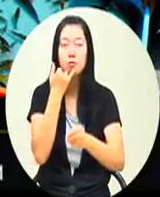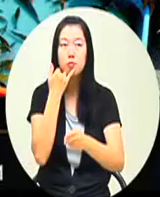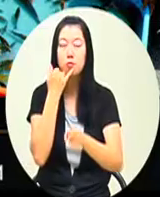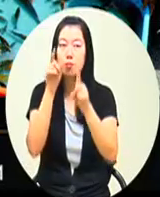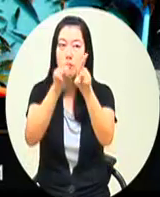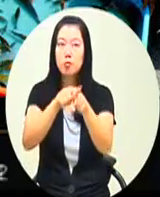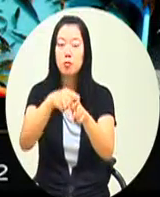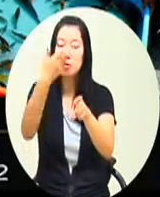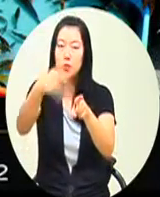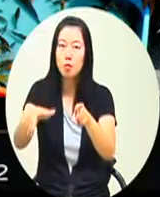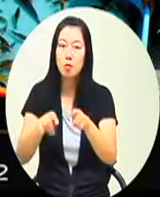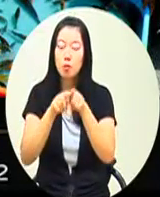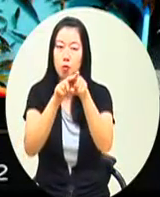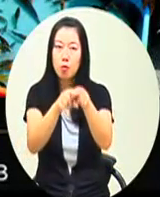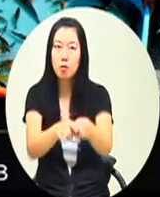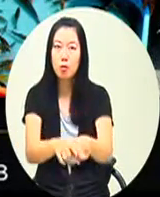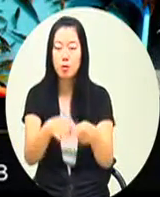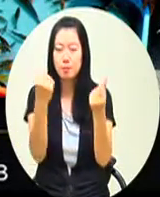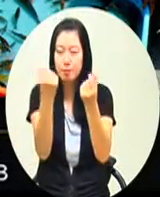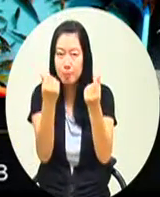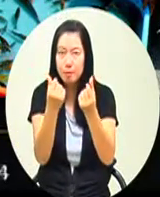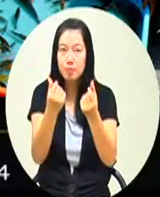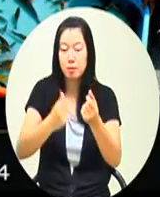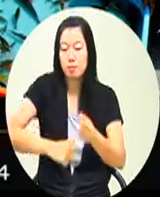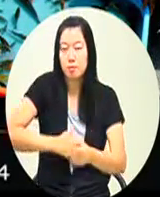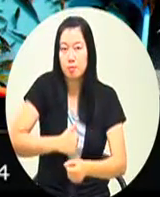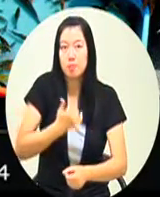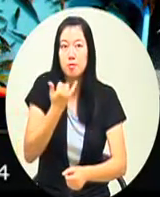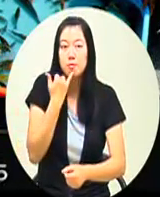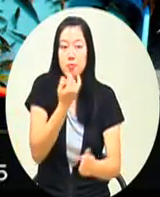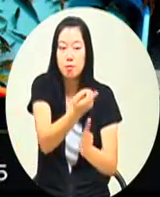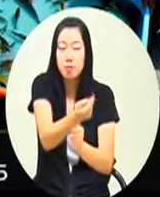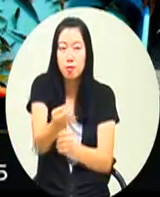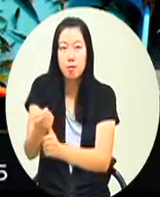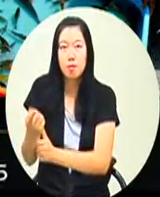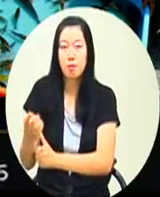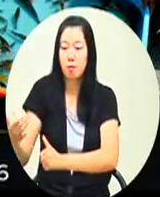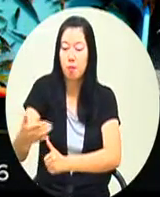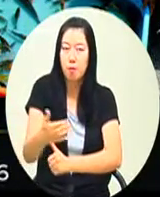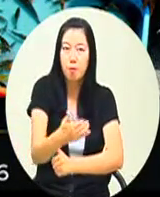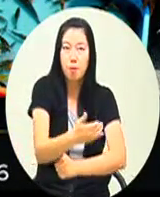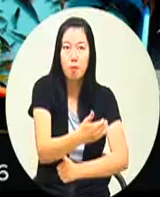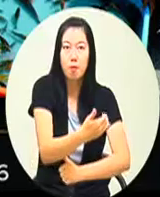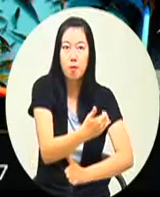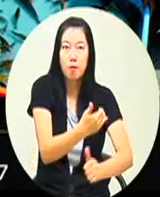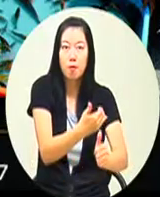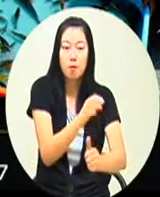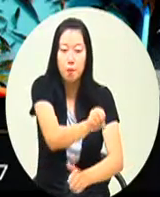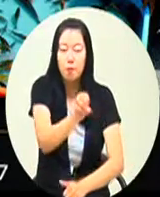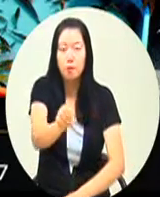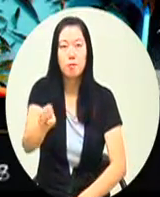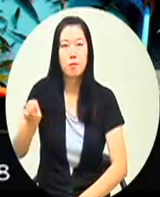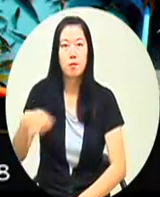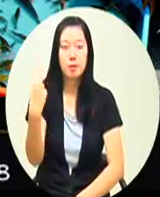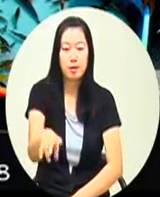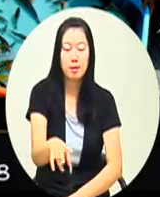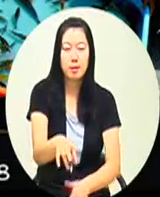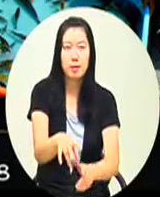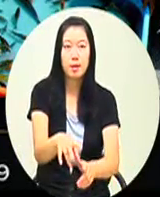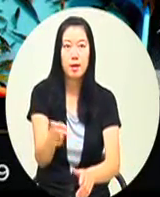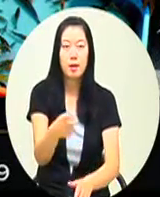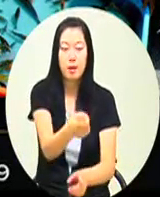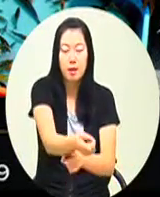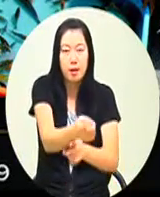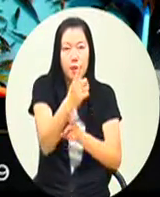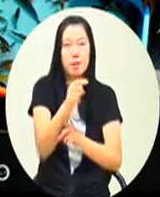后在水里面看起来像是一只真的一样，然后去吸引水里面的鱼去咬它，然后去把它钓起来。它是一个比较环